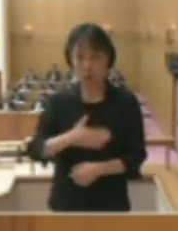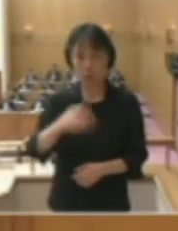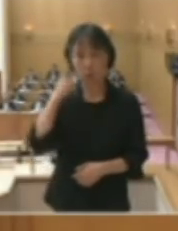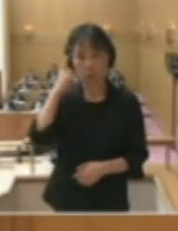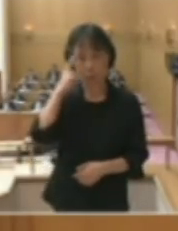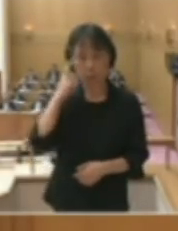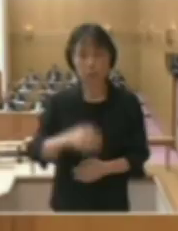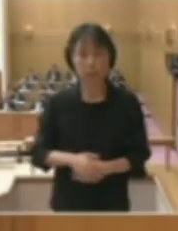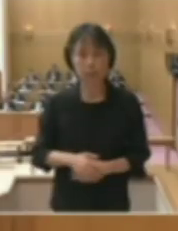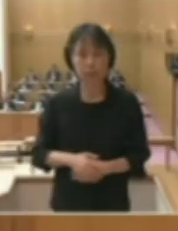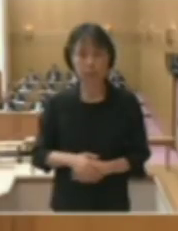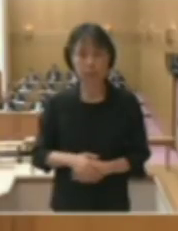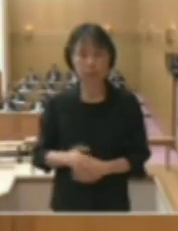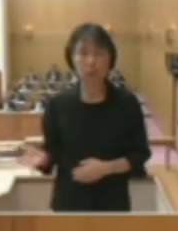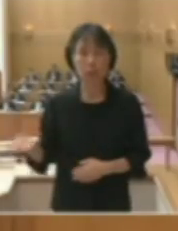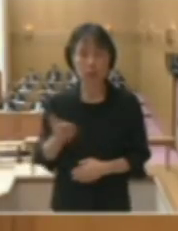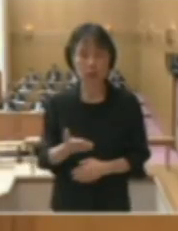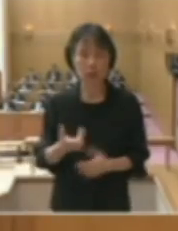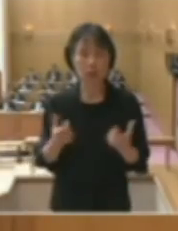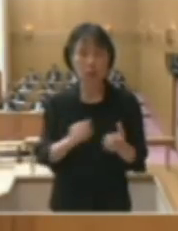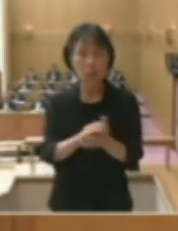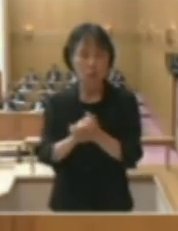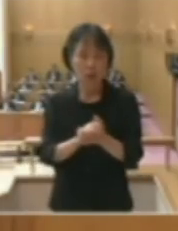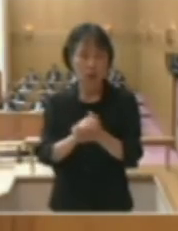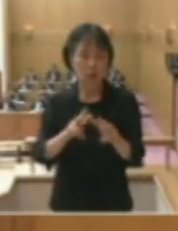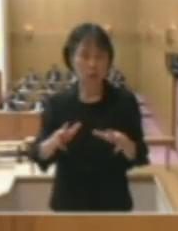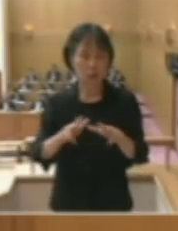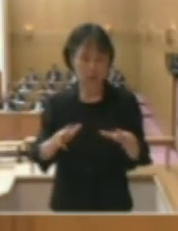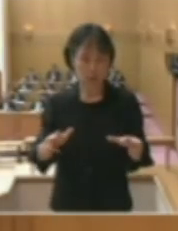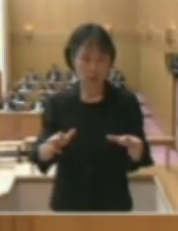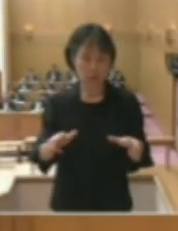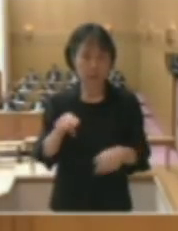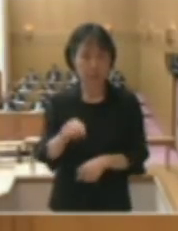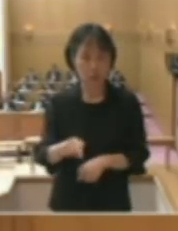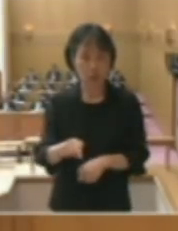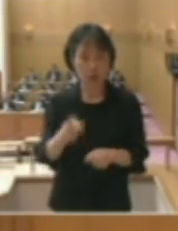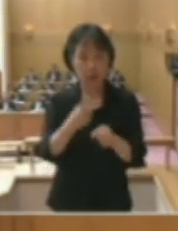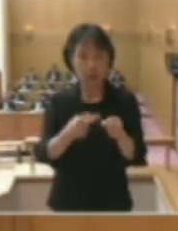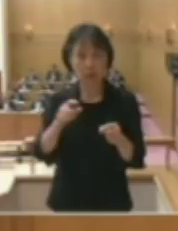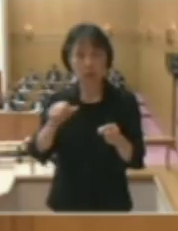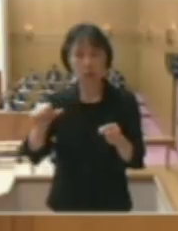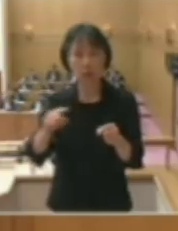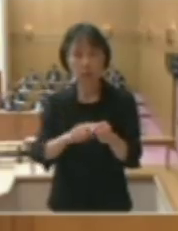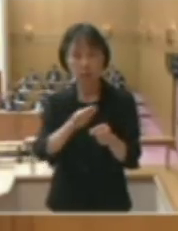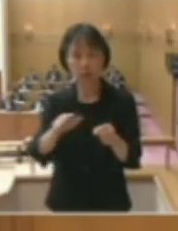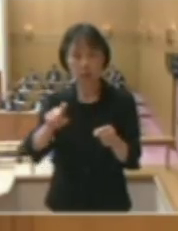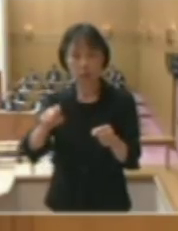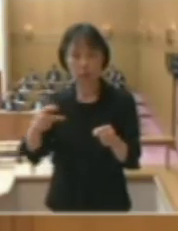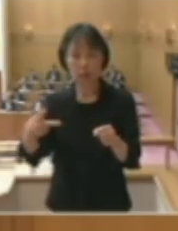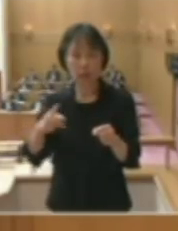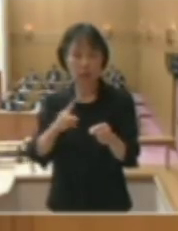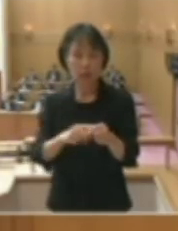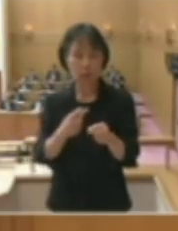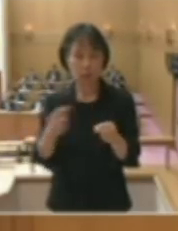童話行政についてであります。本市における童話行政は2005年度、平成17年度をもって終